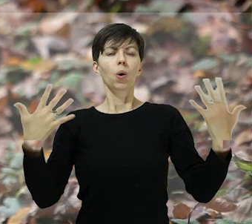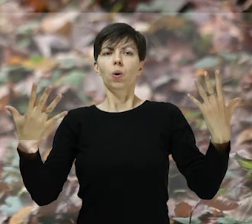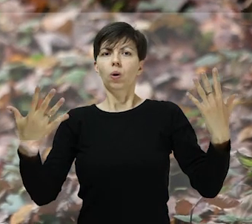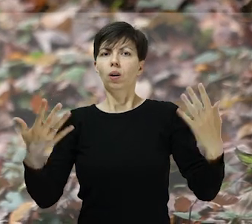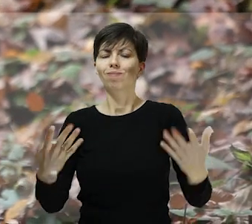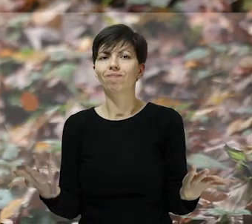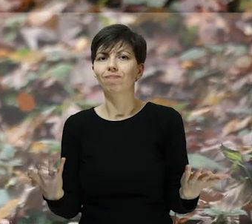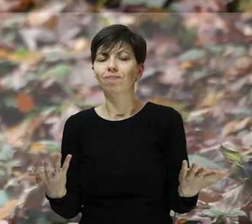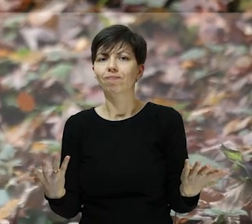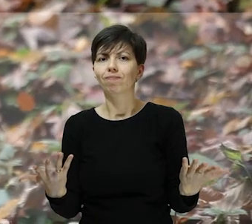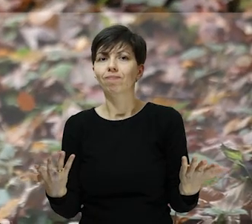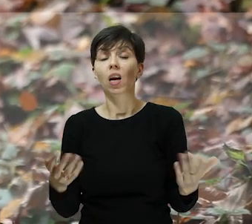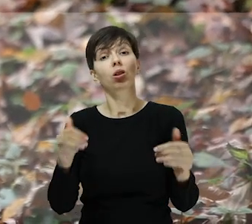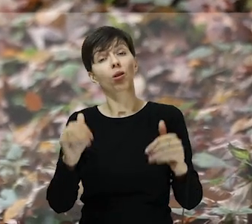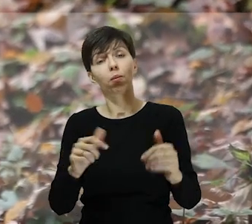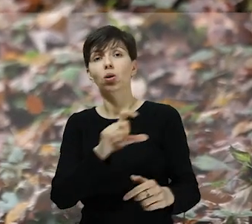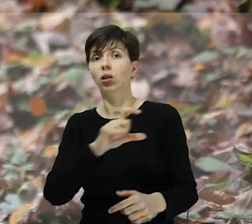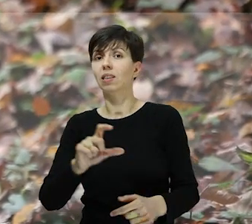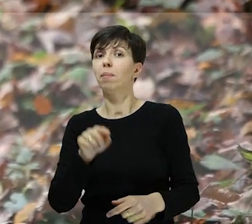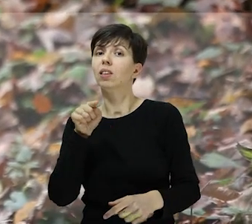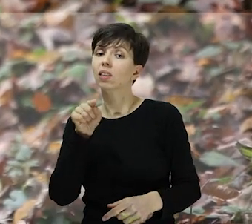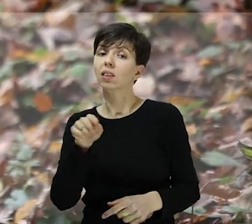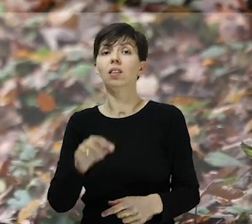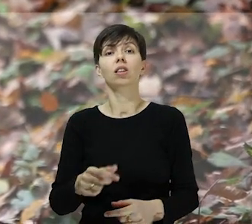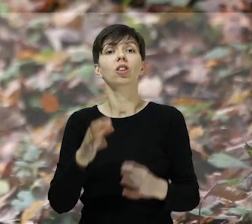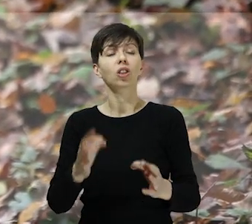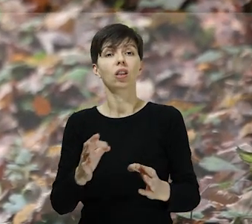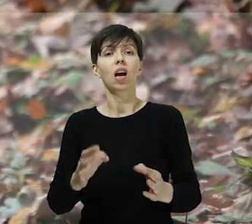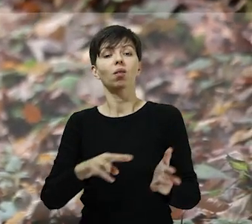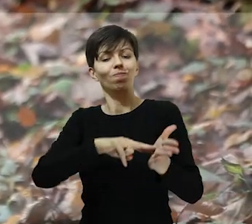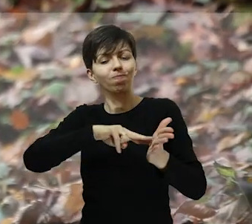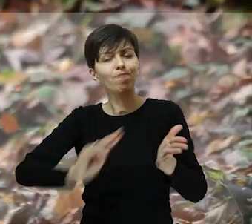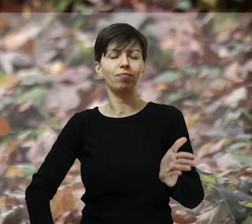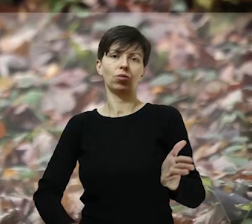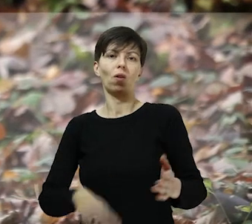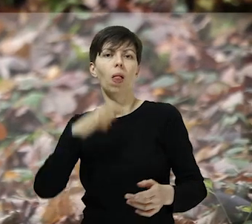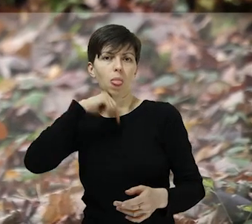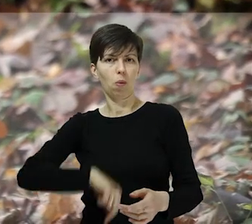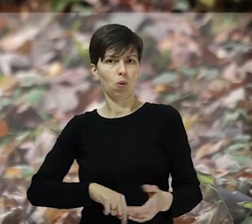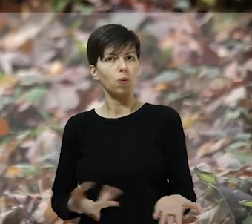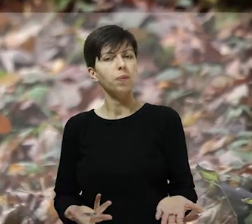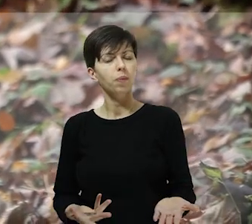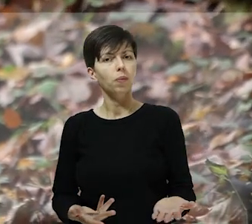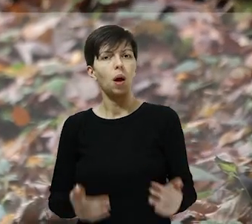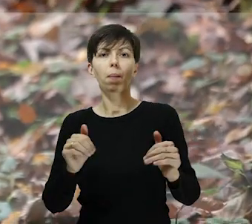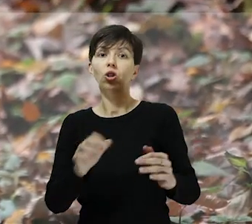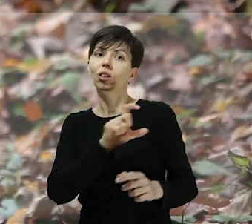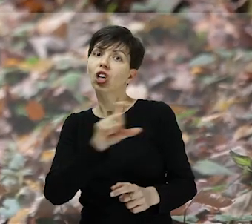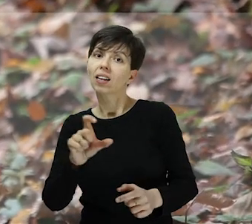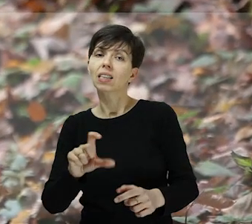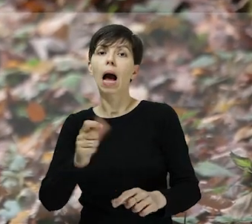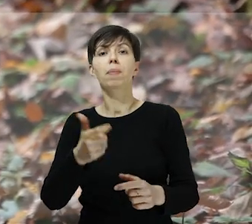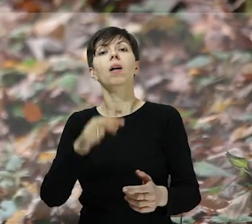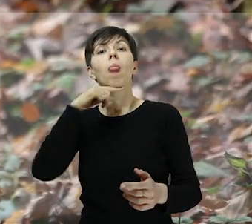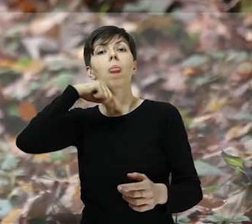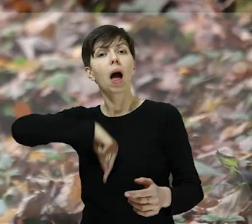nowymi możliwościami, to czas, żebyś dzisiaj z tego zrezygnował. Czas dzisiaj na to, żeby to w